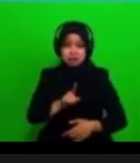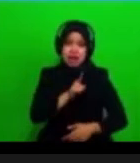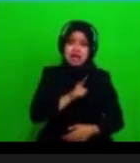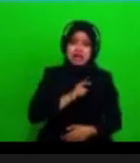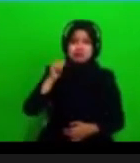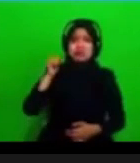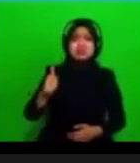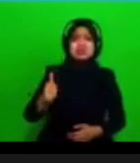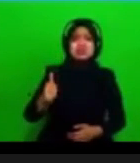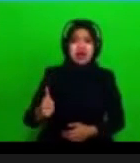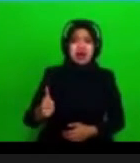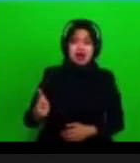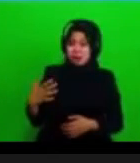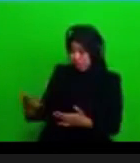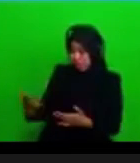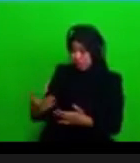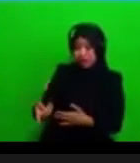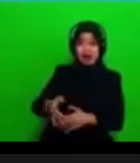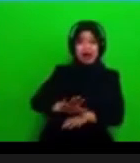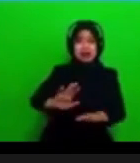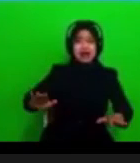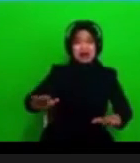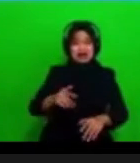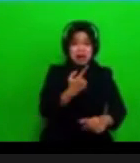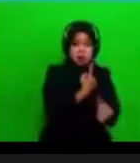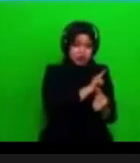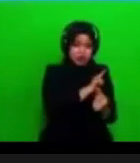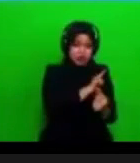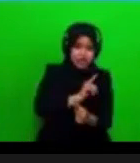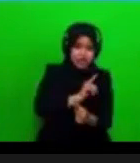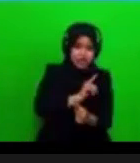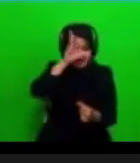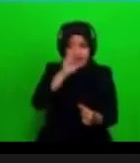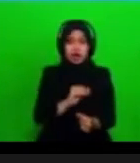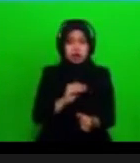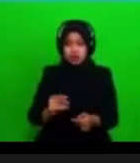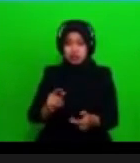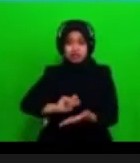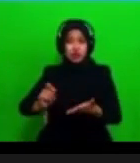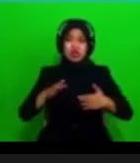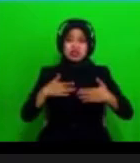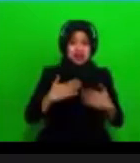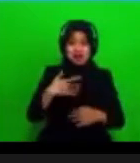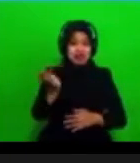secara mandiri? Bagaimana mereka akan belajar dengan passion kalau mereka tidak